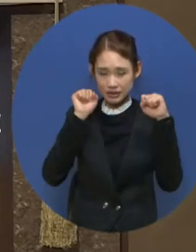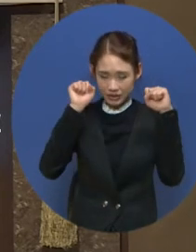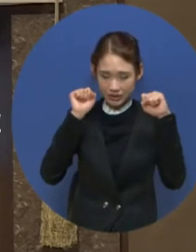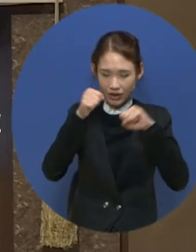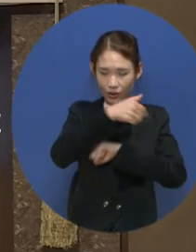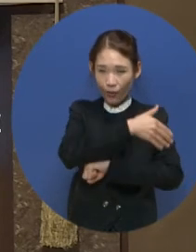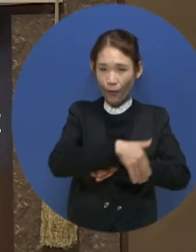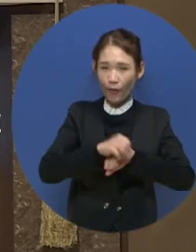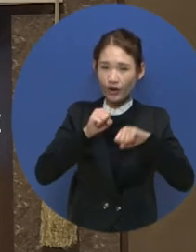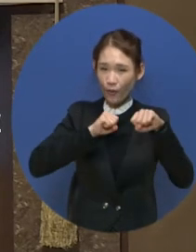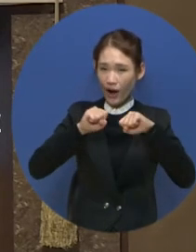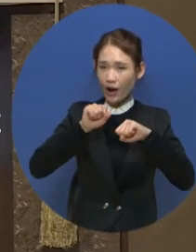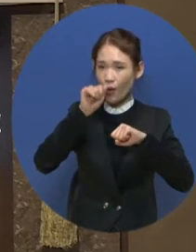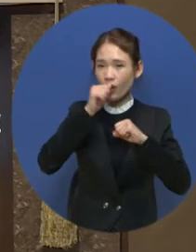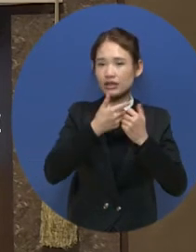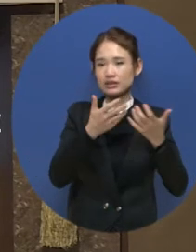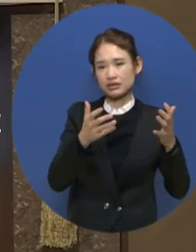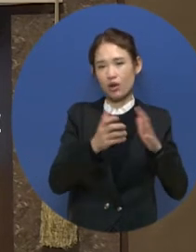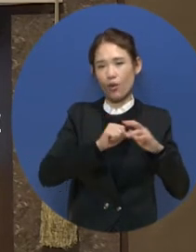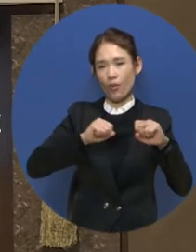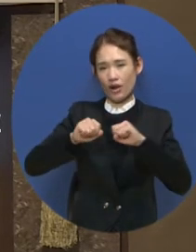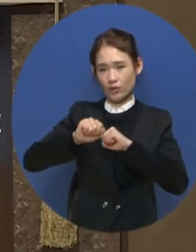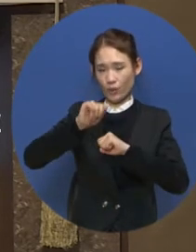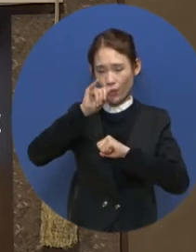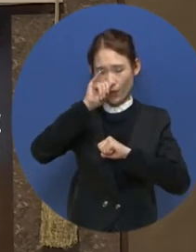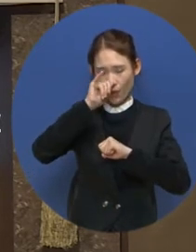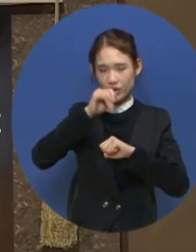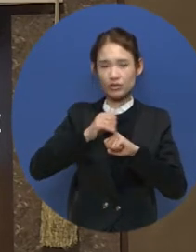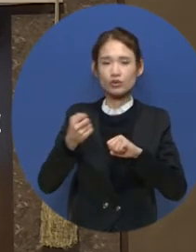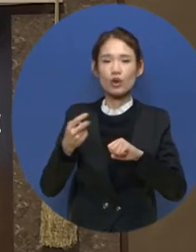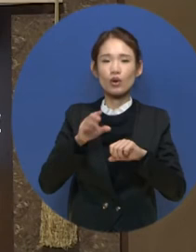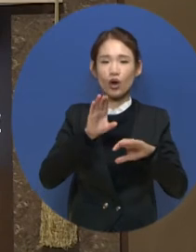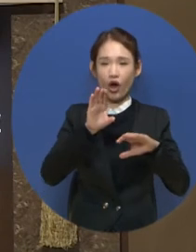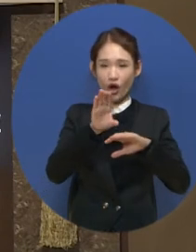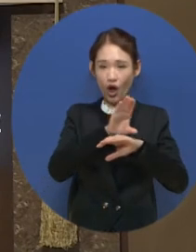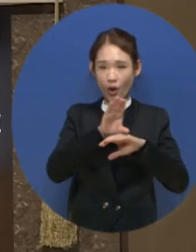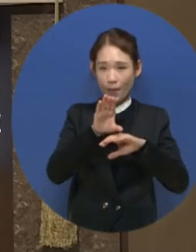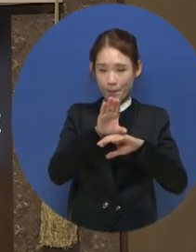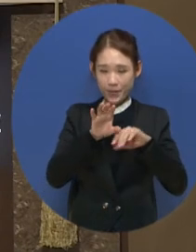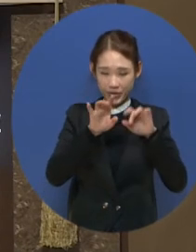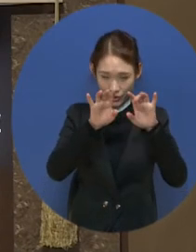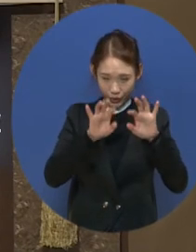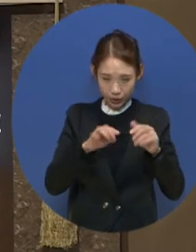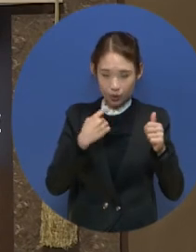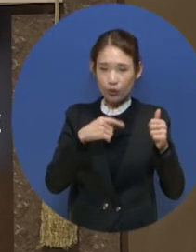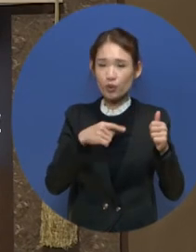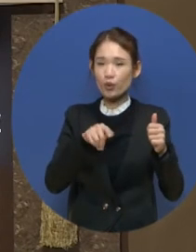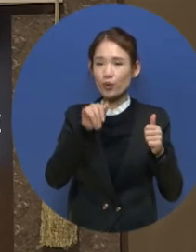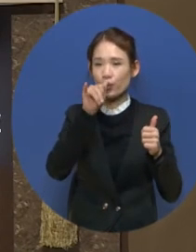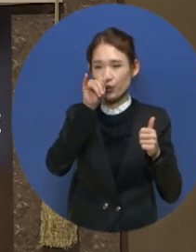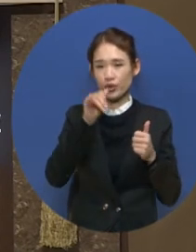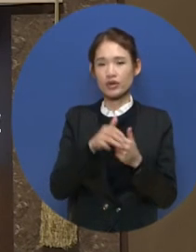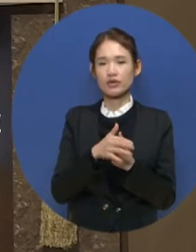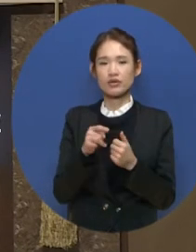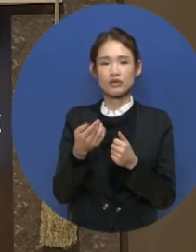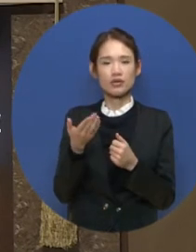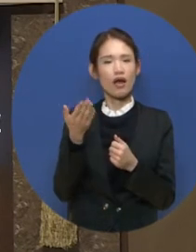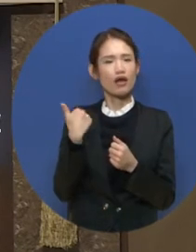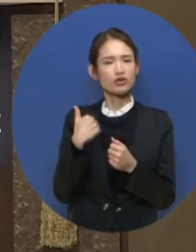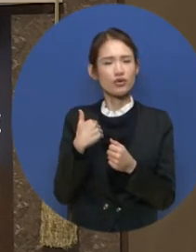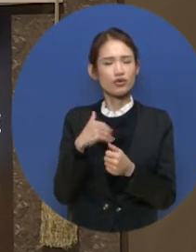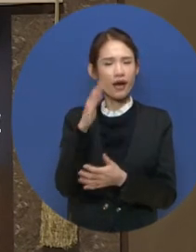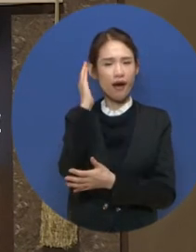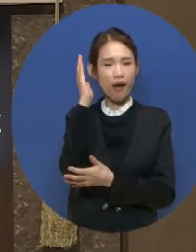또 그런 8 정도 하고 이렇게 컴퓨터교육 같은 거 하지 않습니까 거기는 그 전에는 저희가